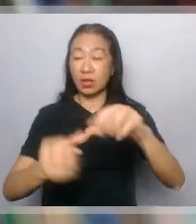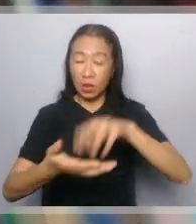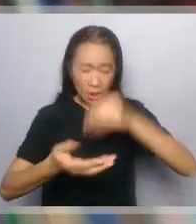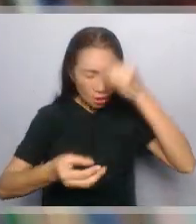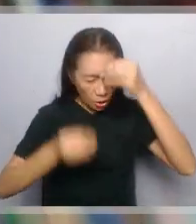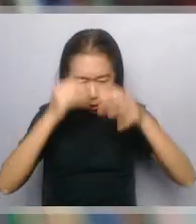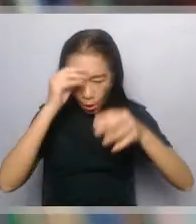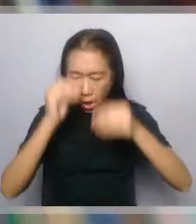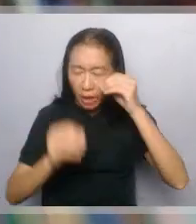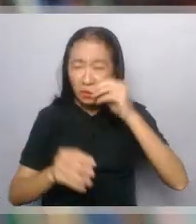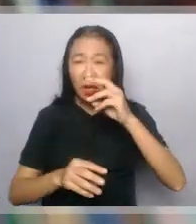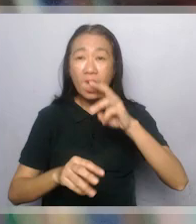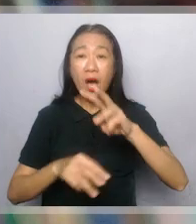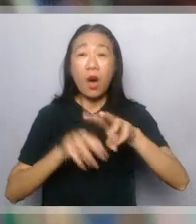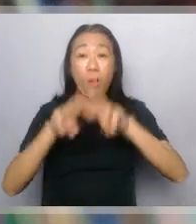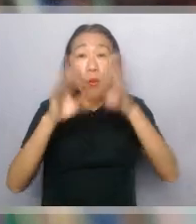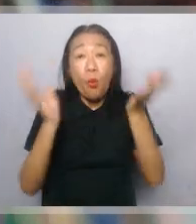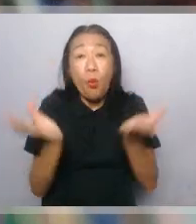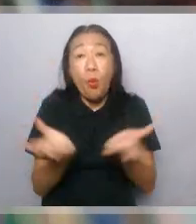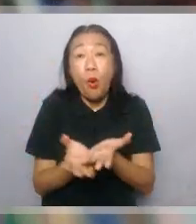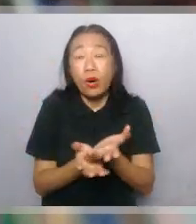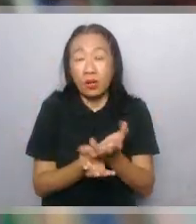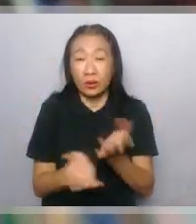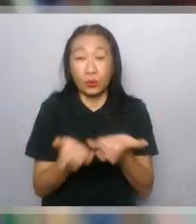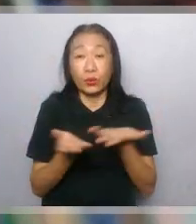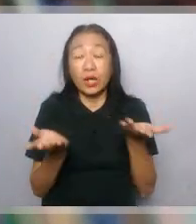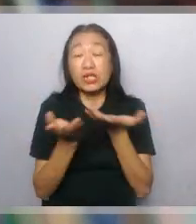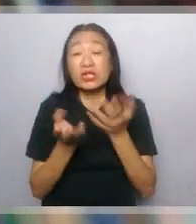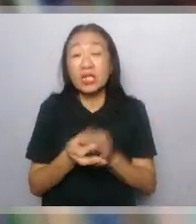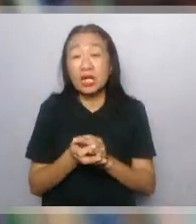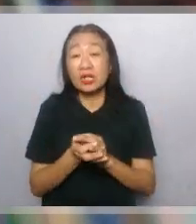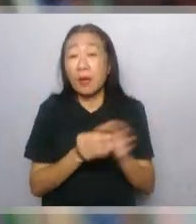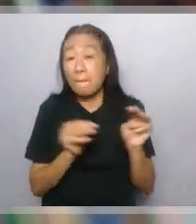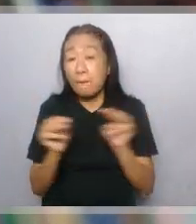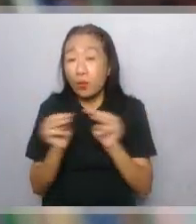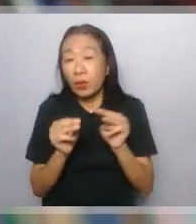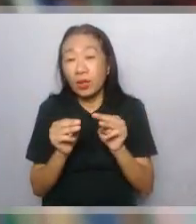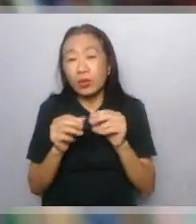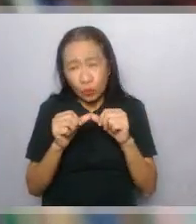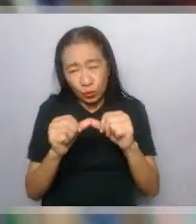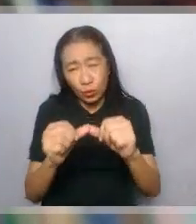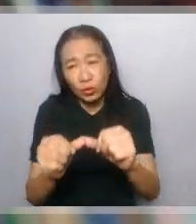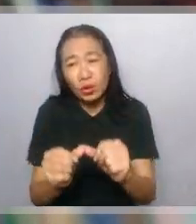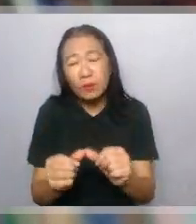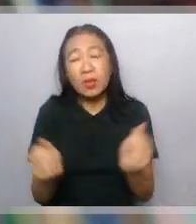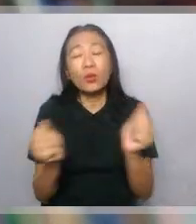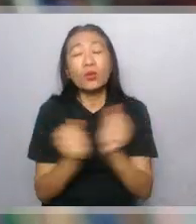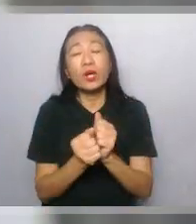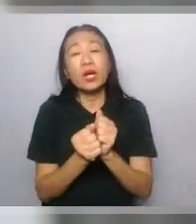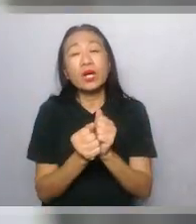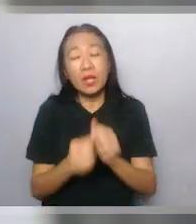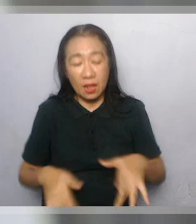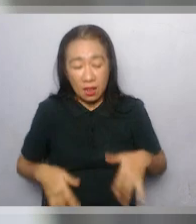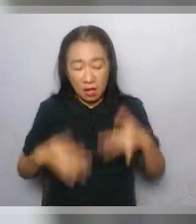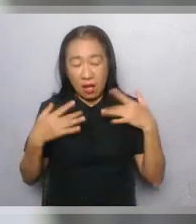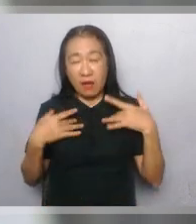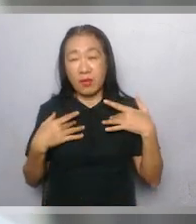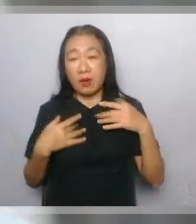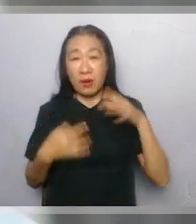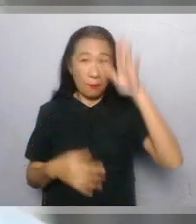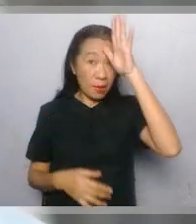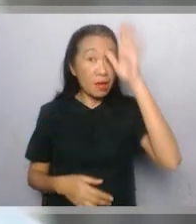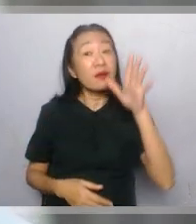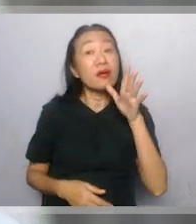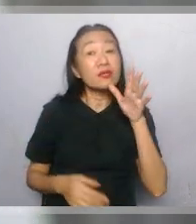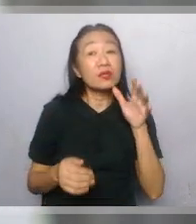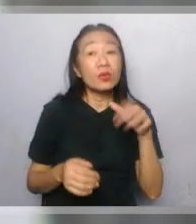na matutunan ang mundo na kanyang ginagalawan, at patuloy na makisabay sa agos ng buhay. Mga magulang na may mga